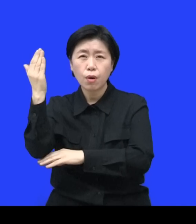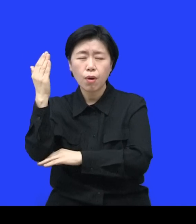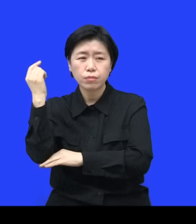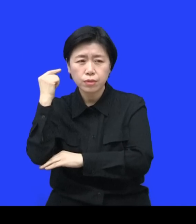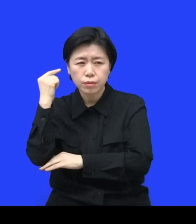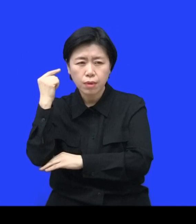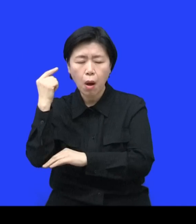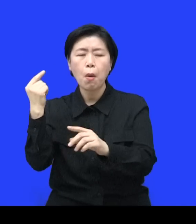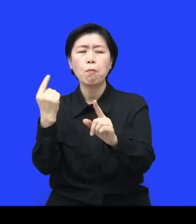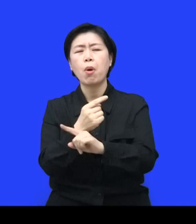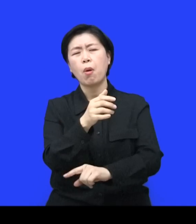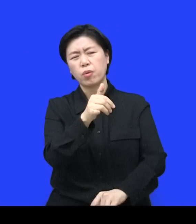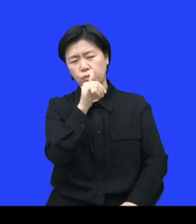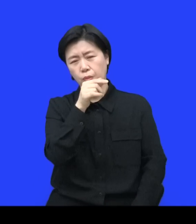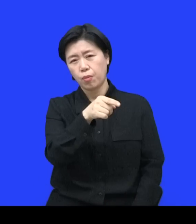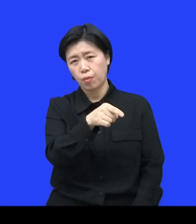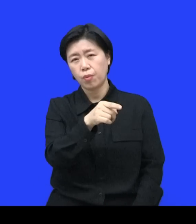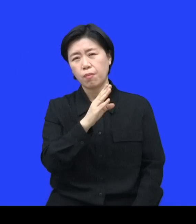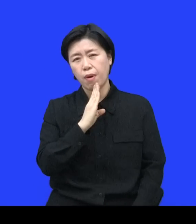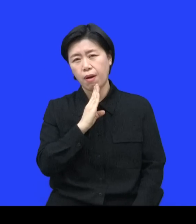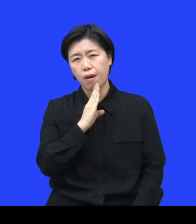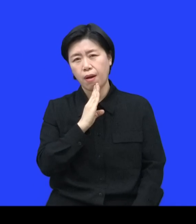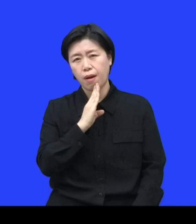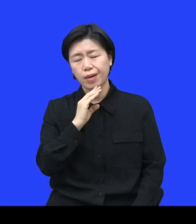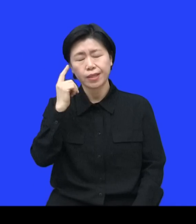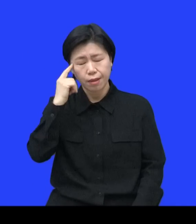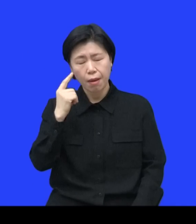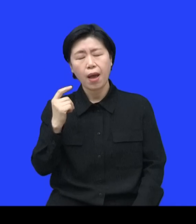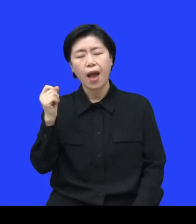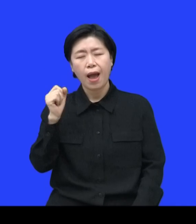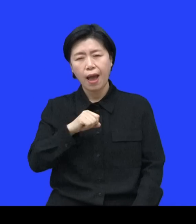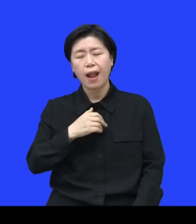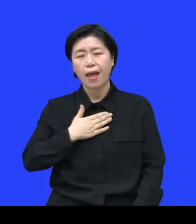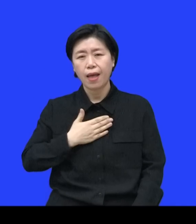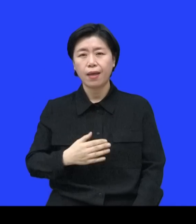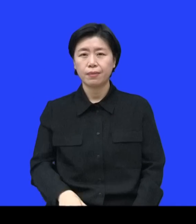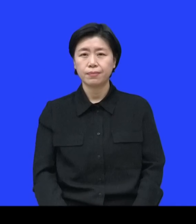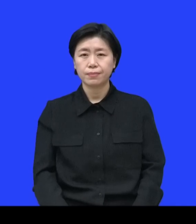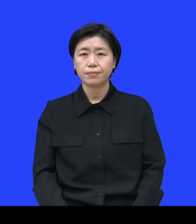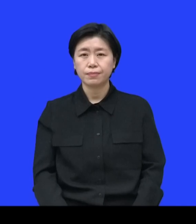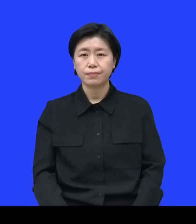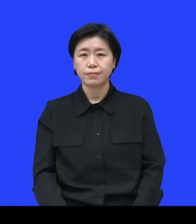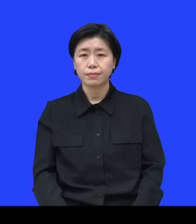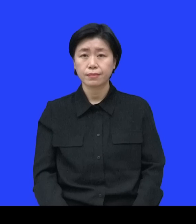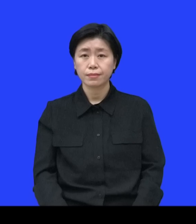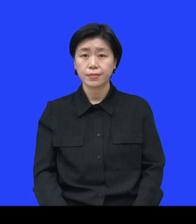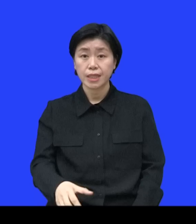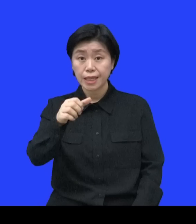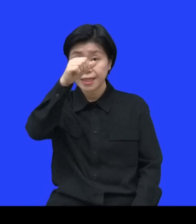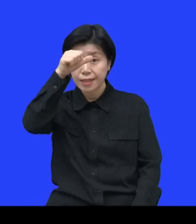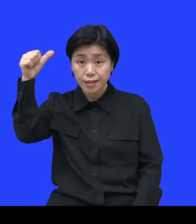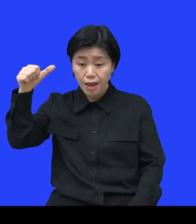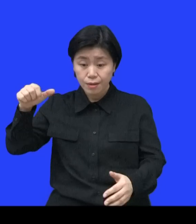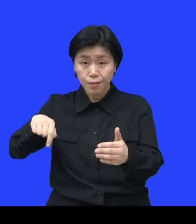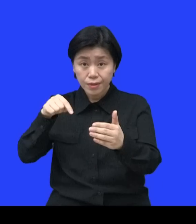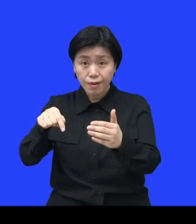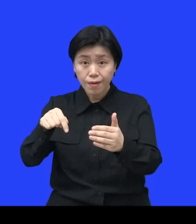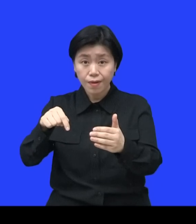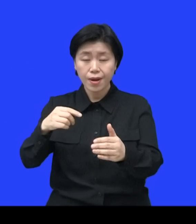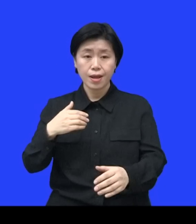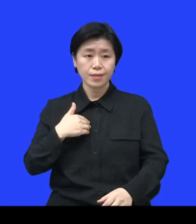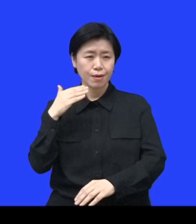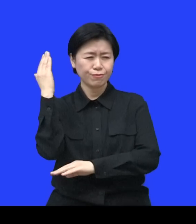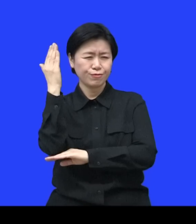인생에 많은 즐거움이 있는데 어떤 사람이 내 설교 듣고 예수님